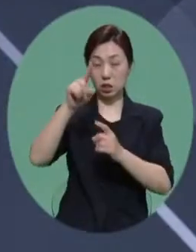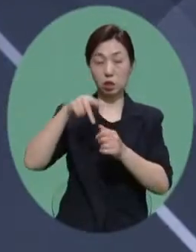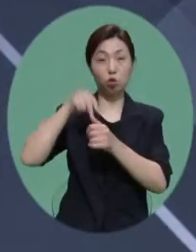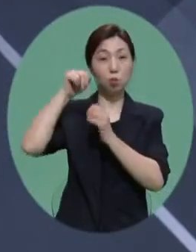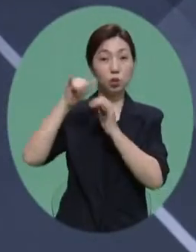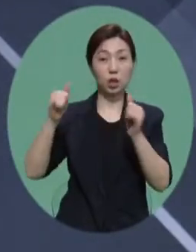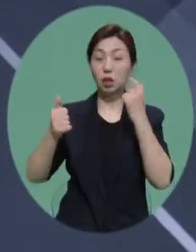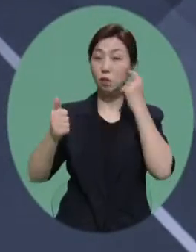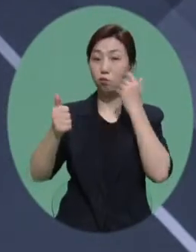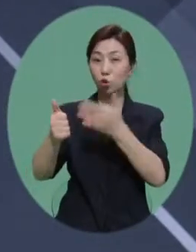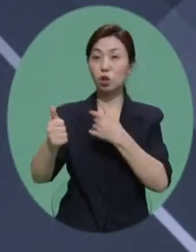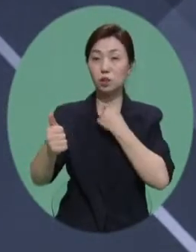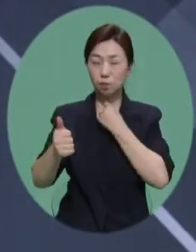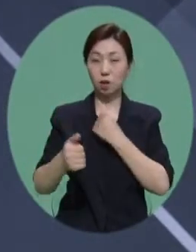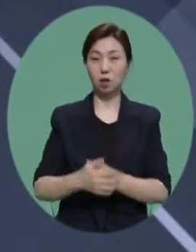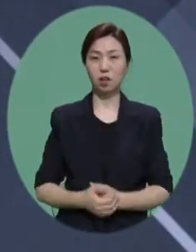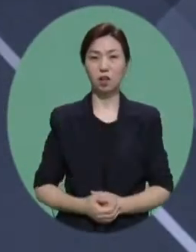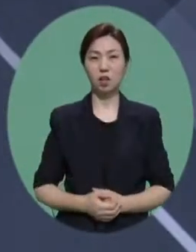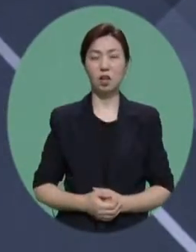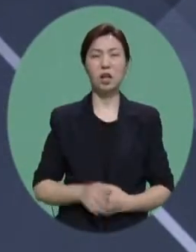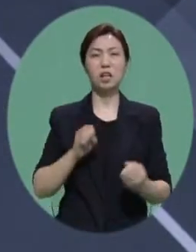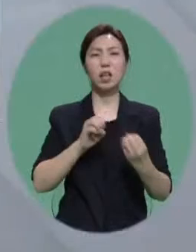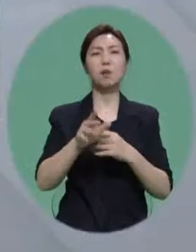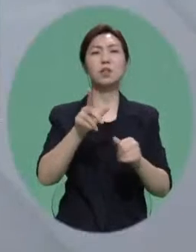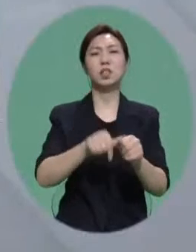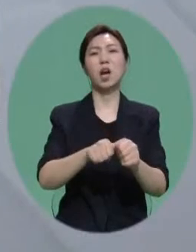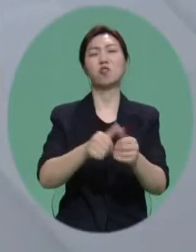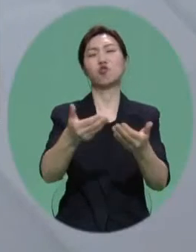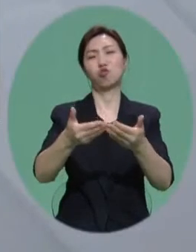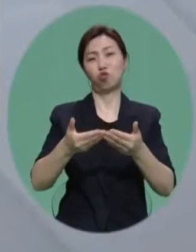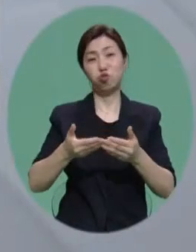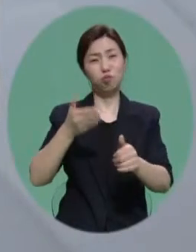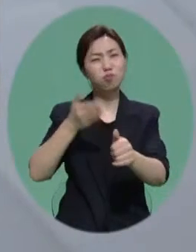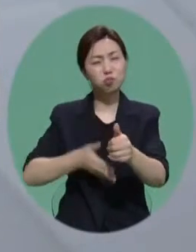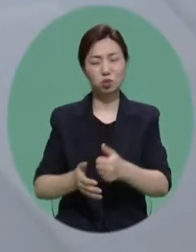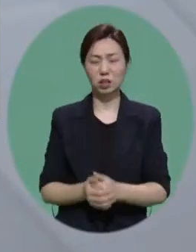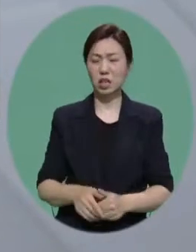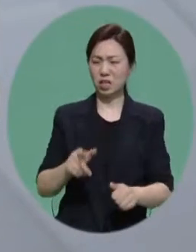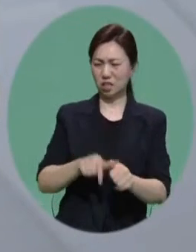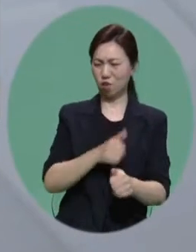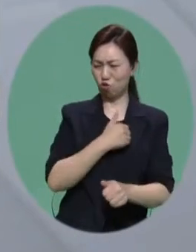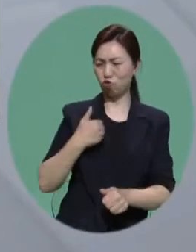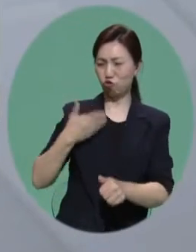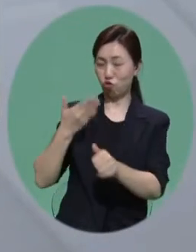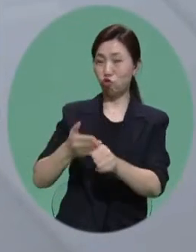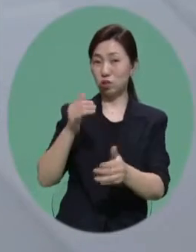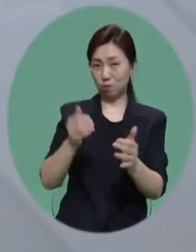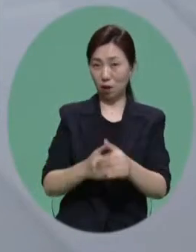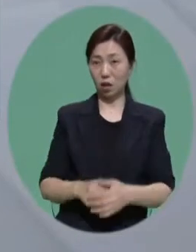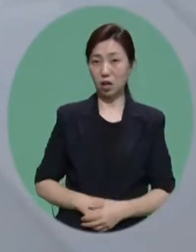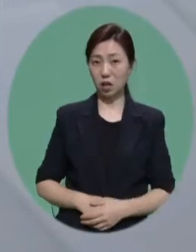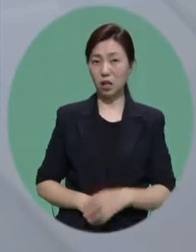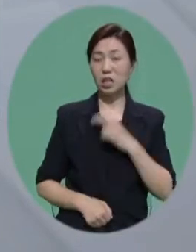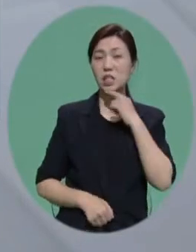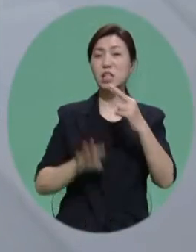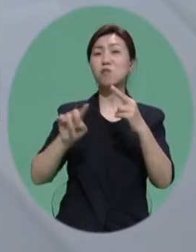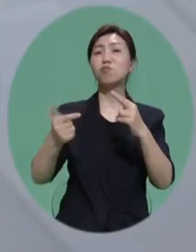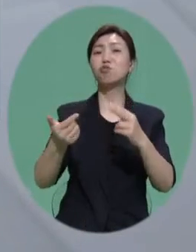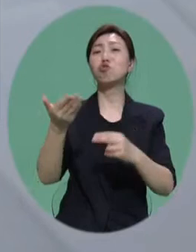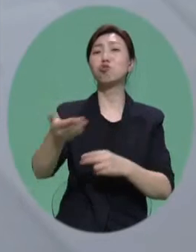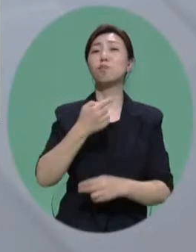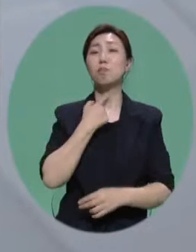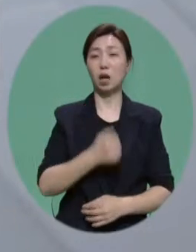드리려고 합니다 네가 힘좀 주고 하십시오 1시간만 해드렸어요 예 달렸습니다 a 분들이었습니다 그러니까 예